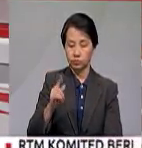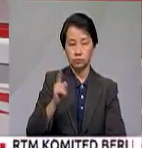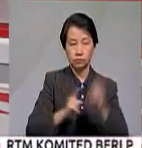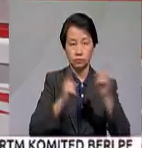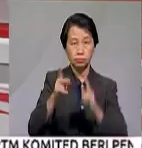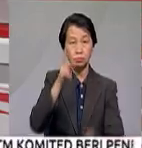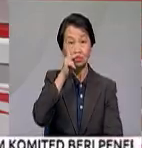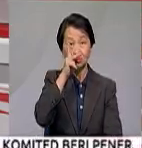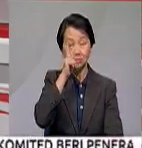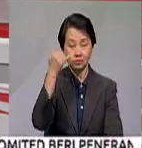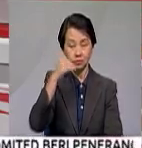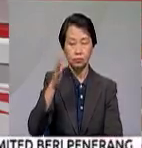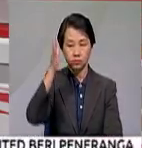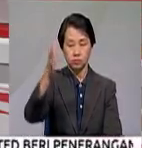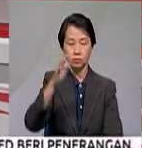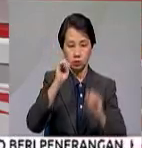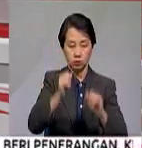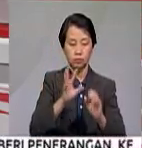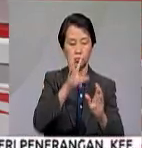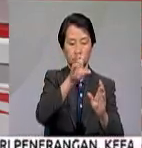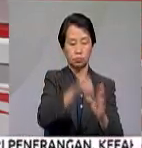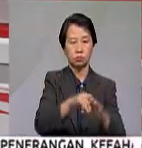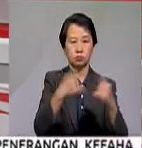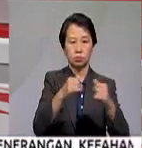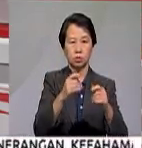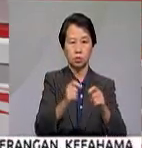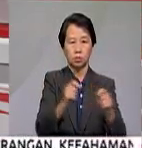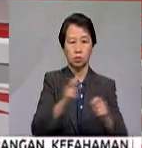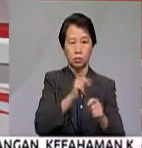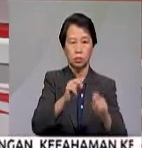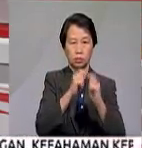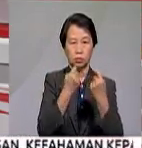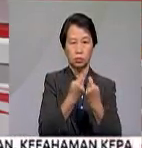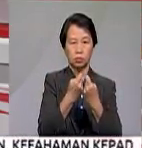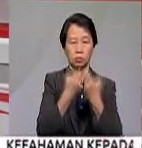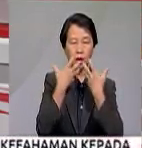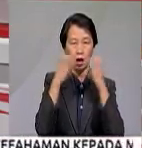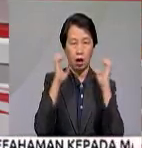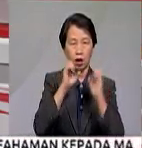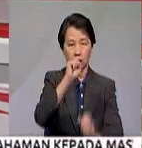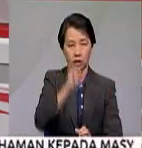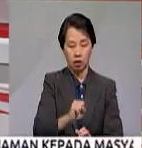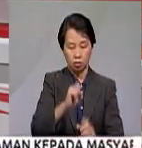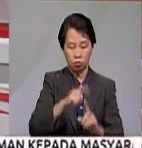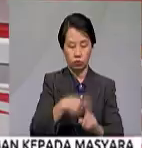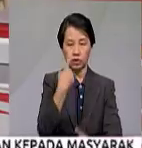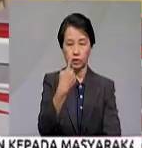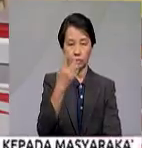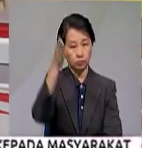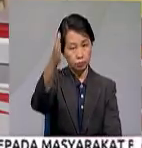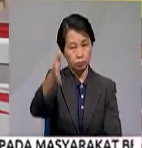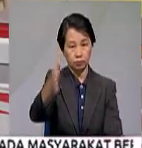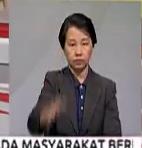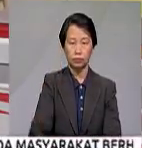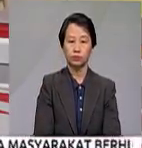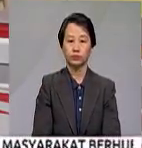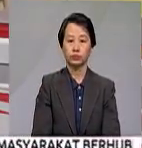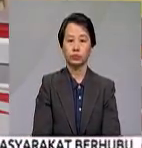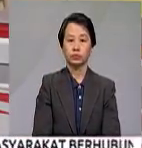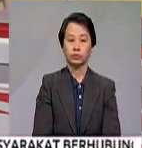Kedah sebelum ini dijangka dapat diserap sebagai pemain tempatan skuad Harimau Selatan Januari nanti.